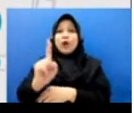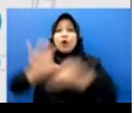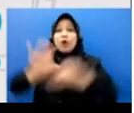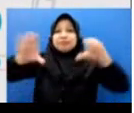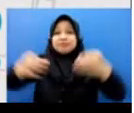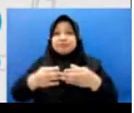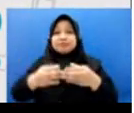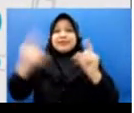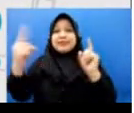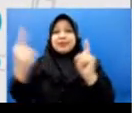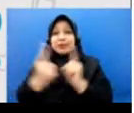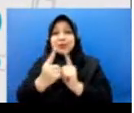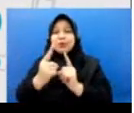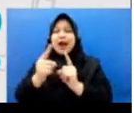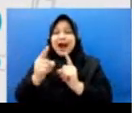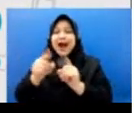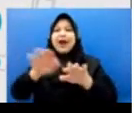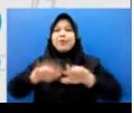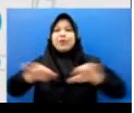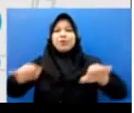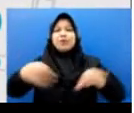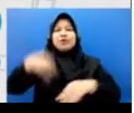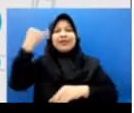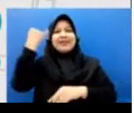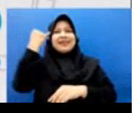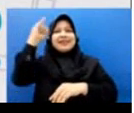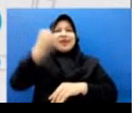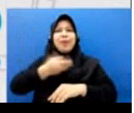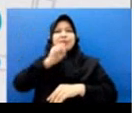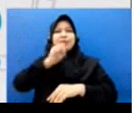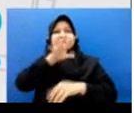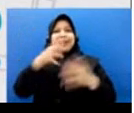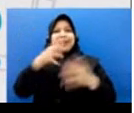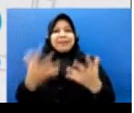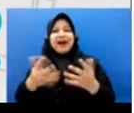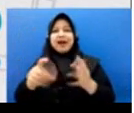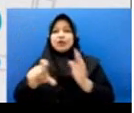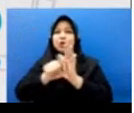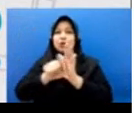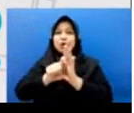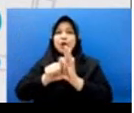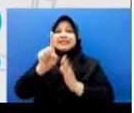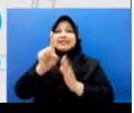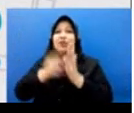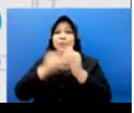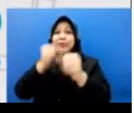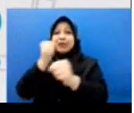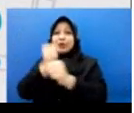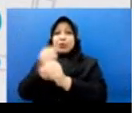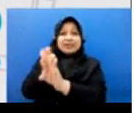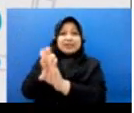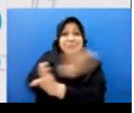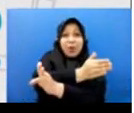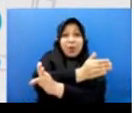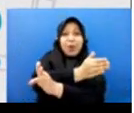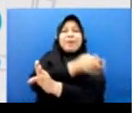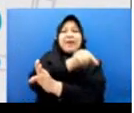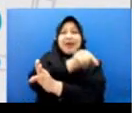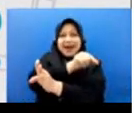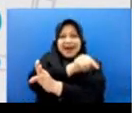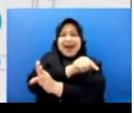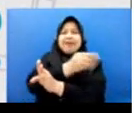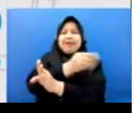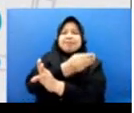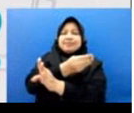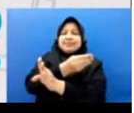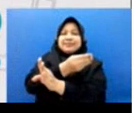sudah punya ide untuk disampaikan. Jadi misalnya seminggu sebelum pelajaran hari H, Bapak dan Ibu sudah memberikan